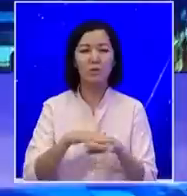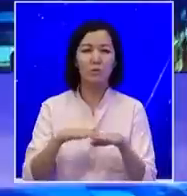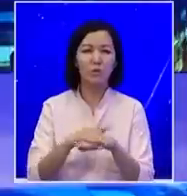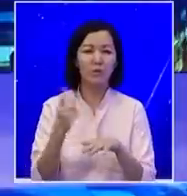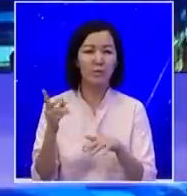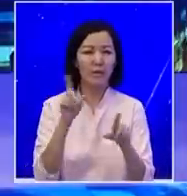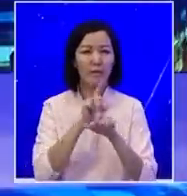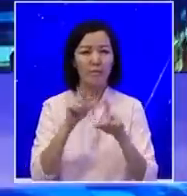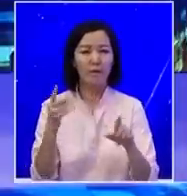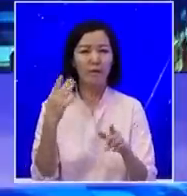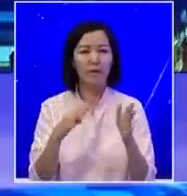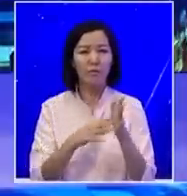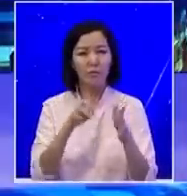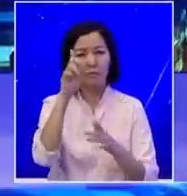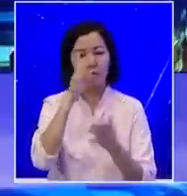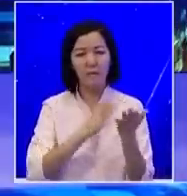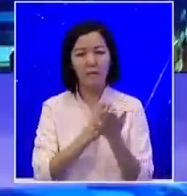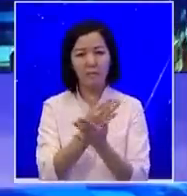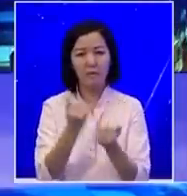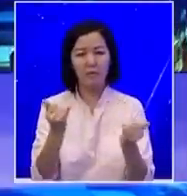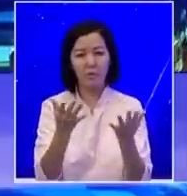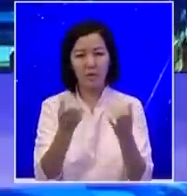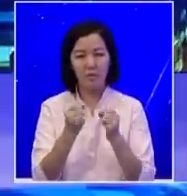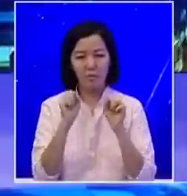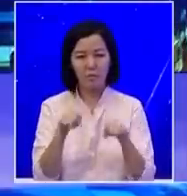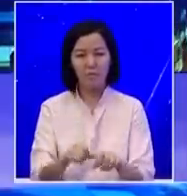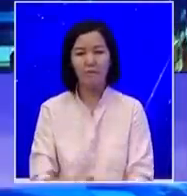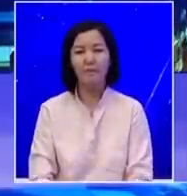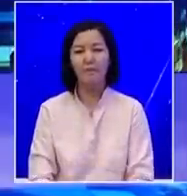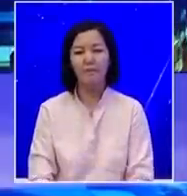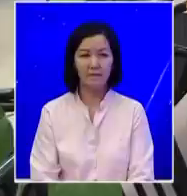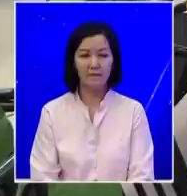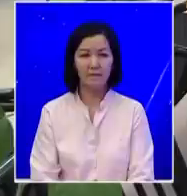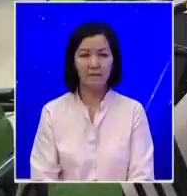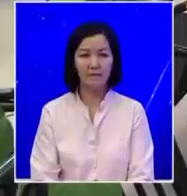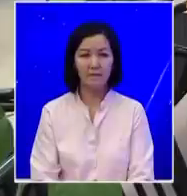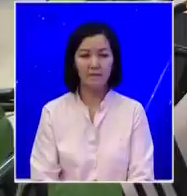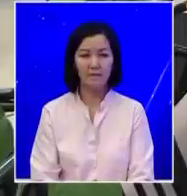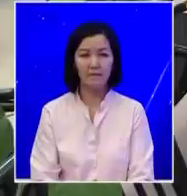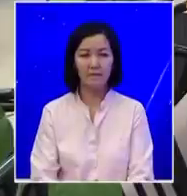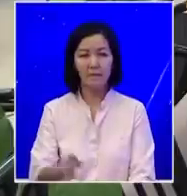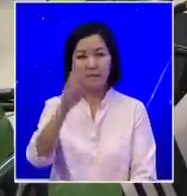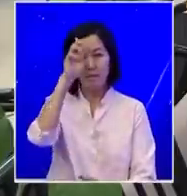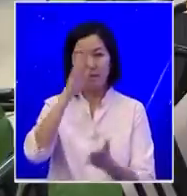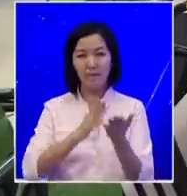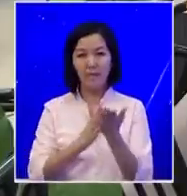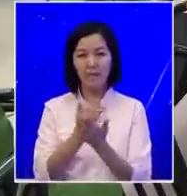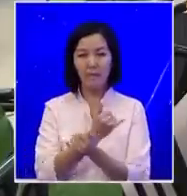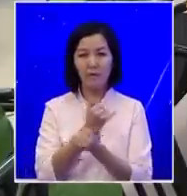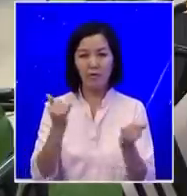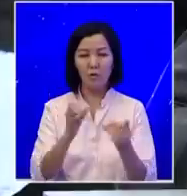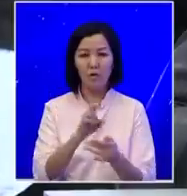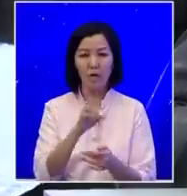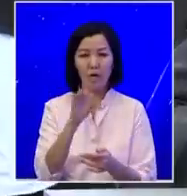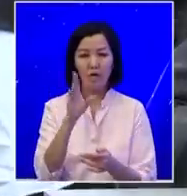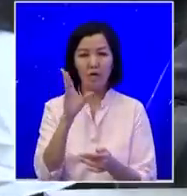ғана ғимараттан 49 мемлекеттік қызмет түрін ала алады. Мемлекеттік қызмет түрлері енді ақсулықтар